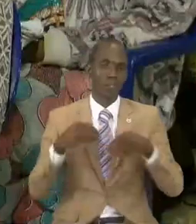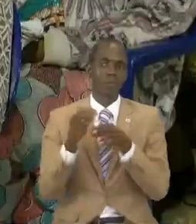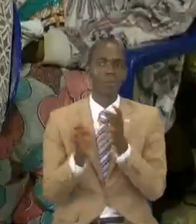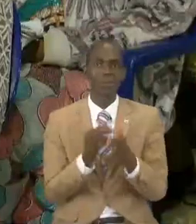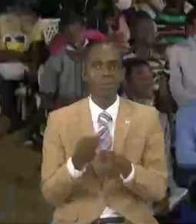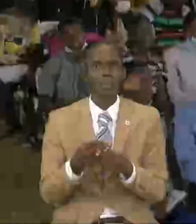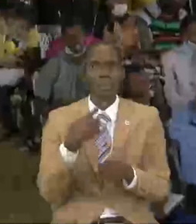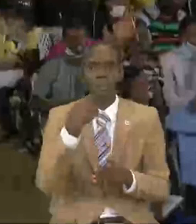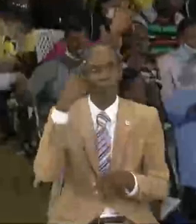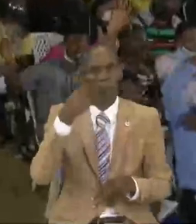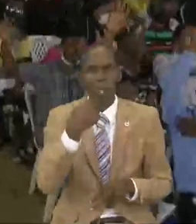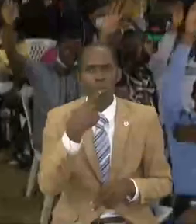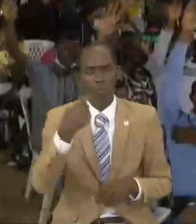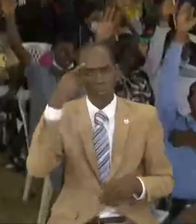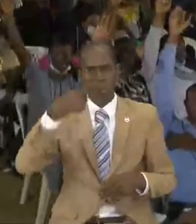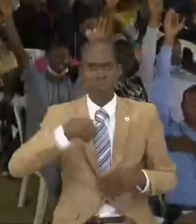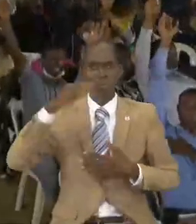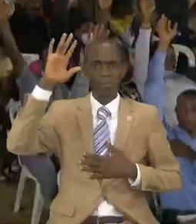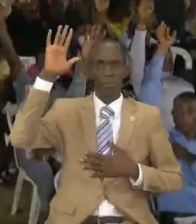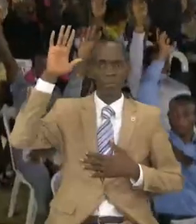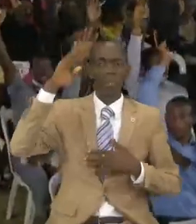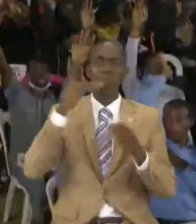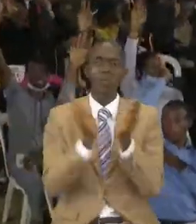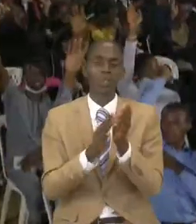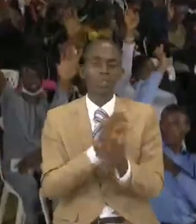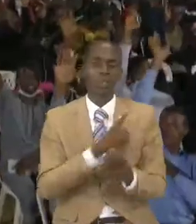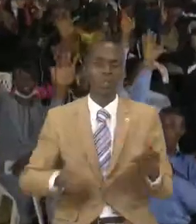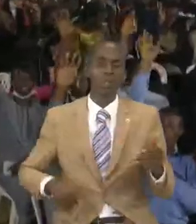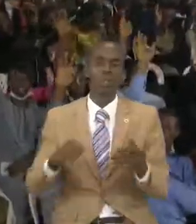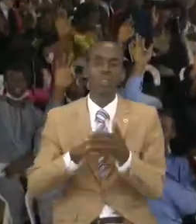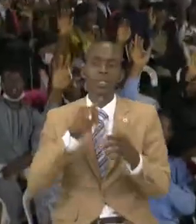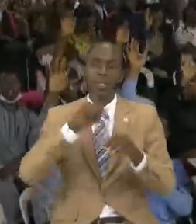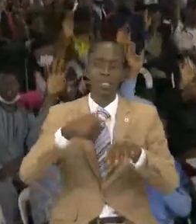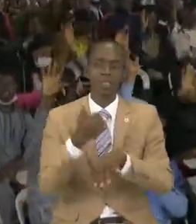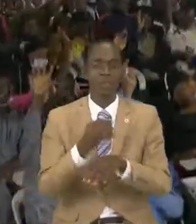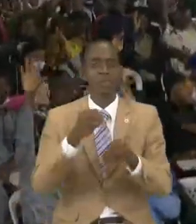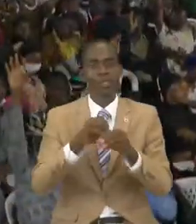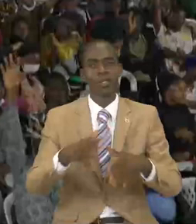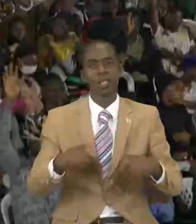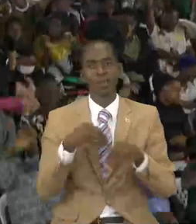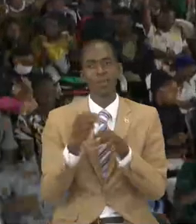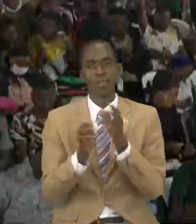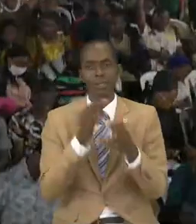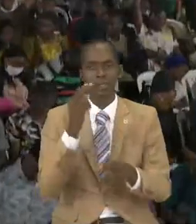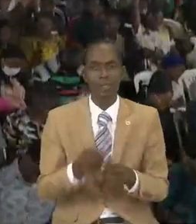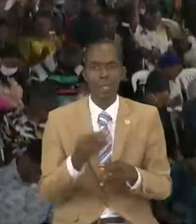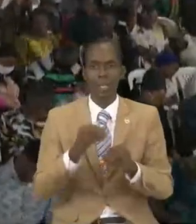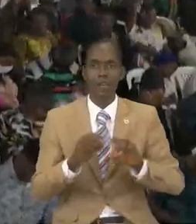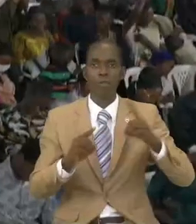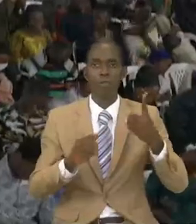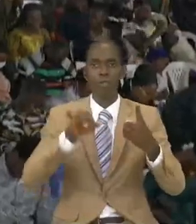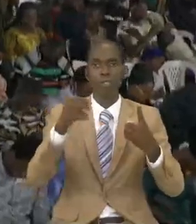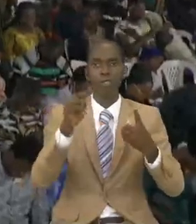Dans ta vie, où es-tu là-bas? Gloire à Dieu, c'est confirmé dans ta vie au nom de Jésus.